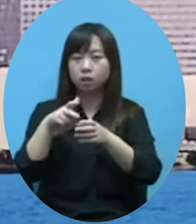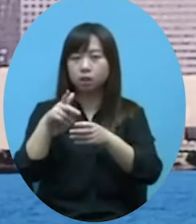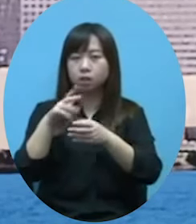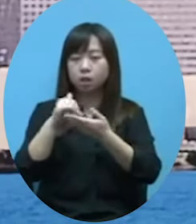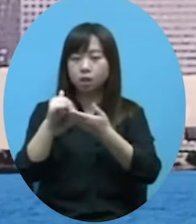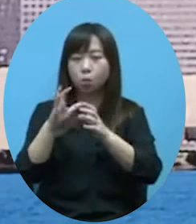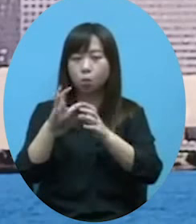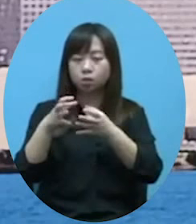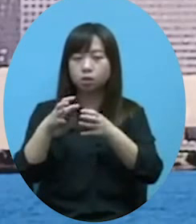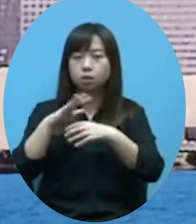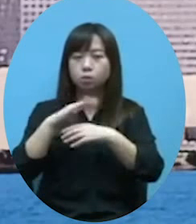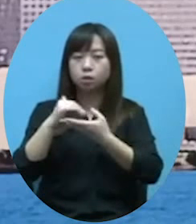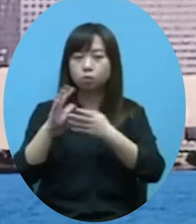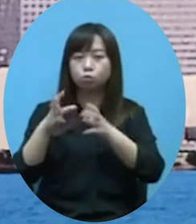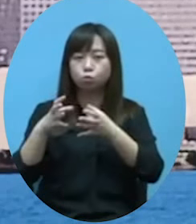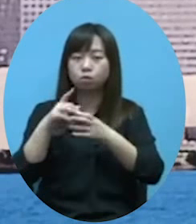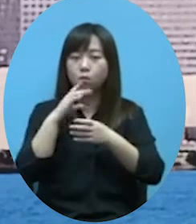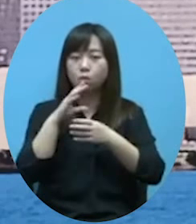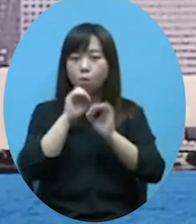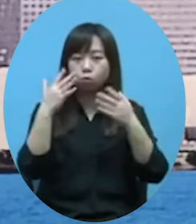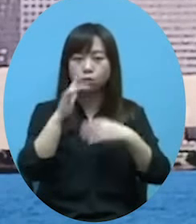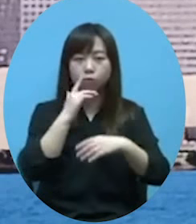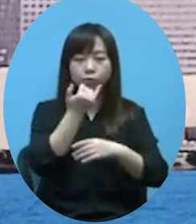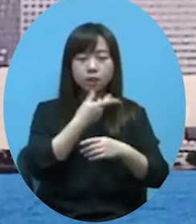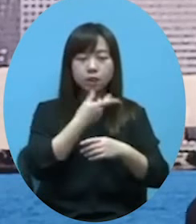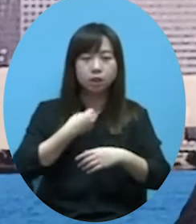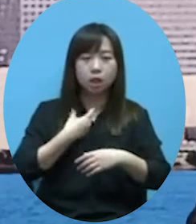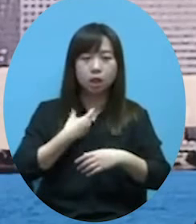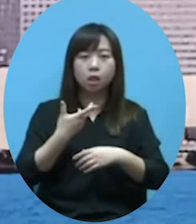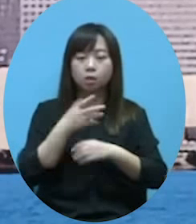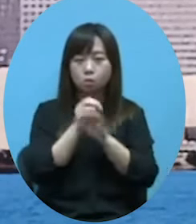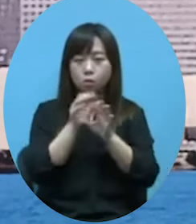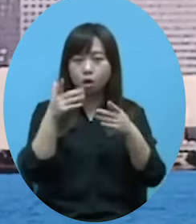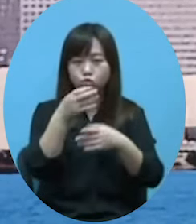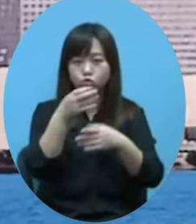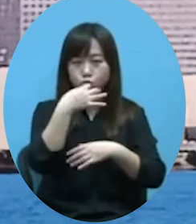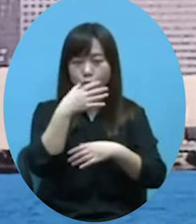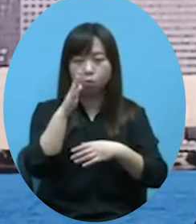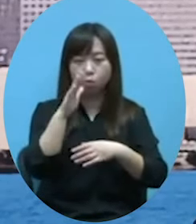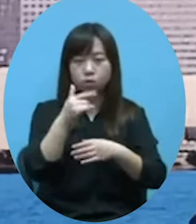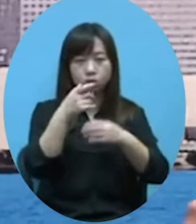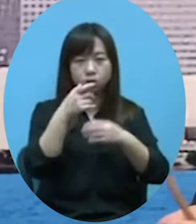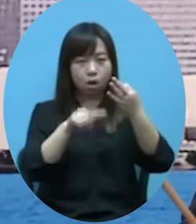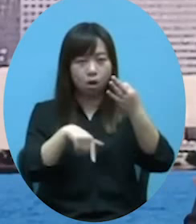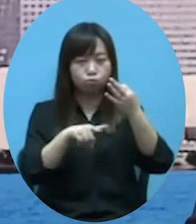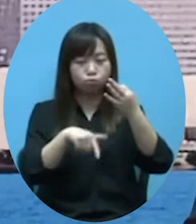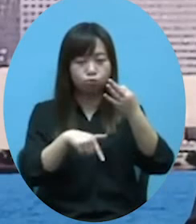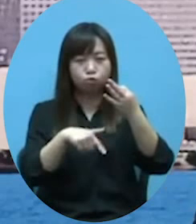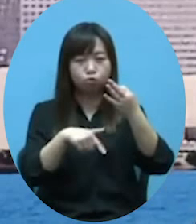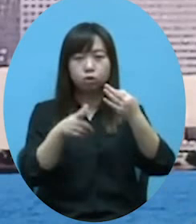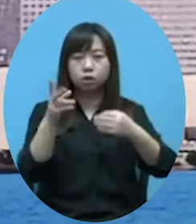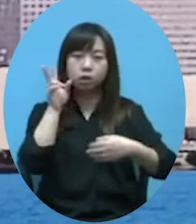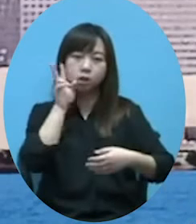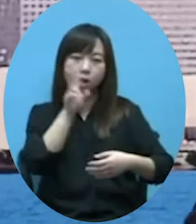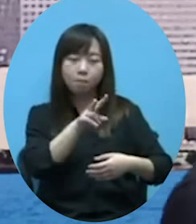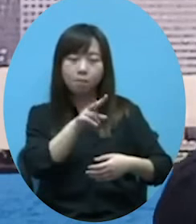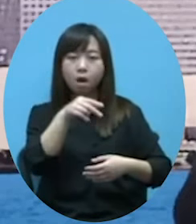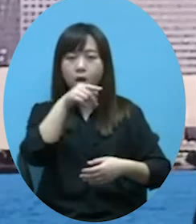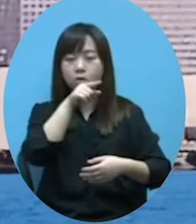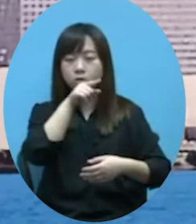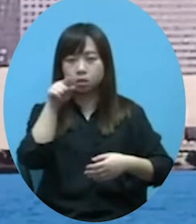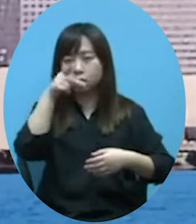過也有一些醫生說到其實藥會在三月第二星期在本港